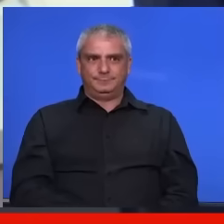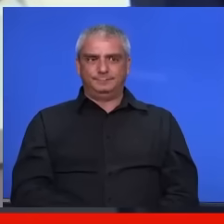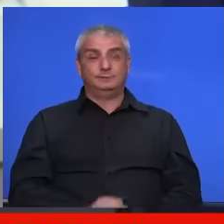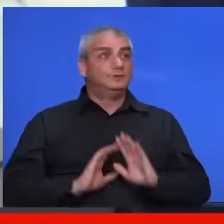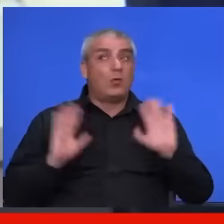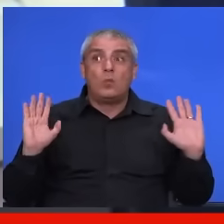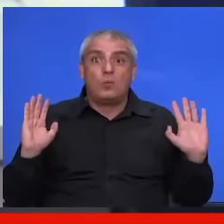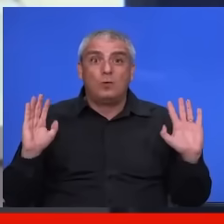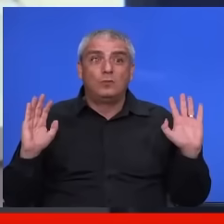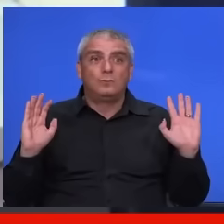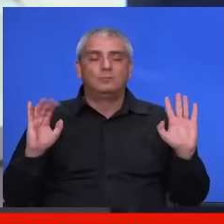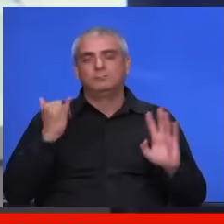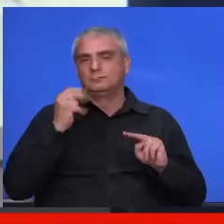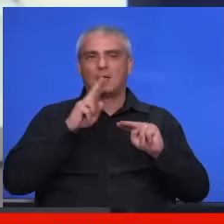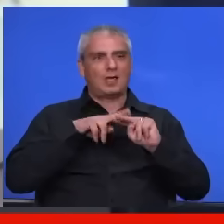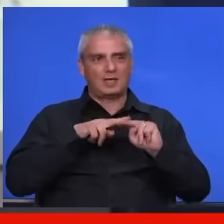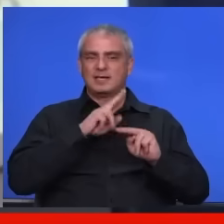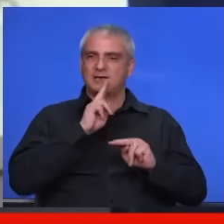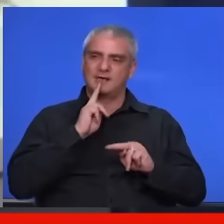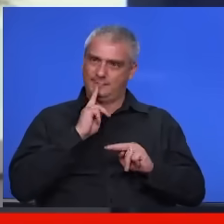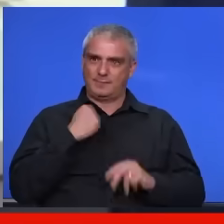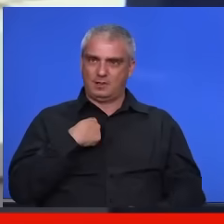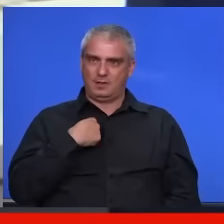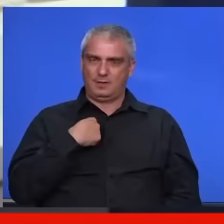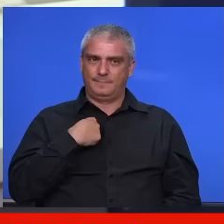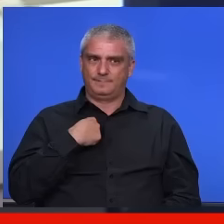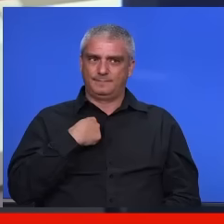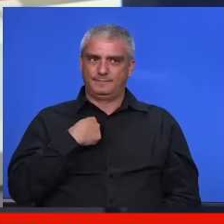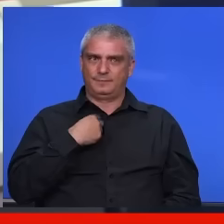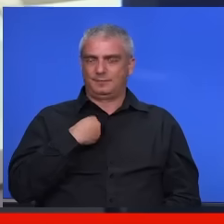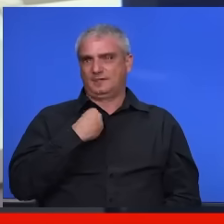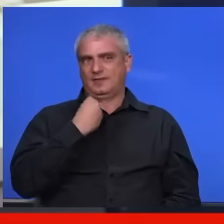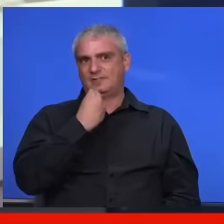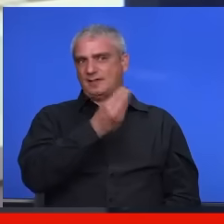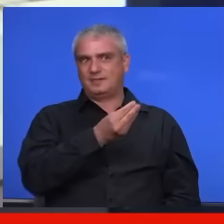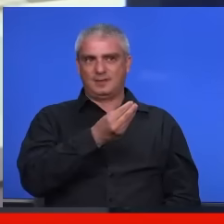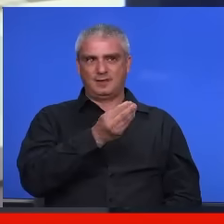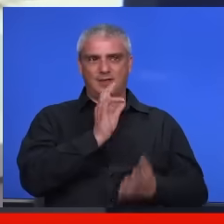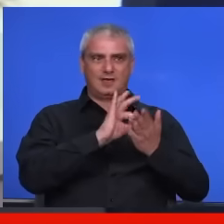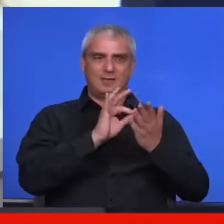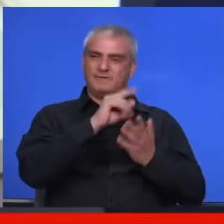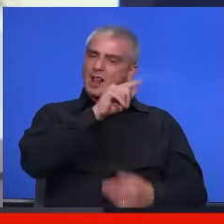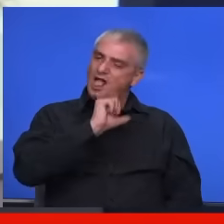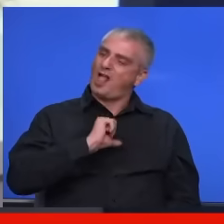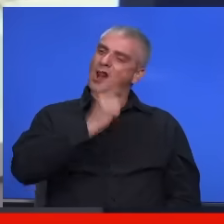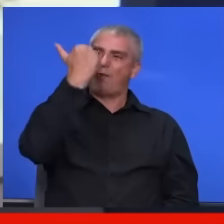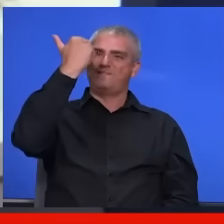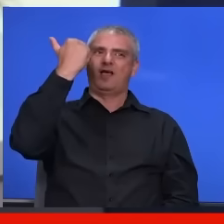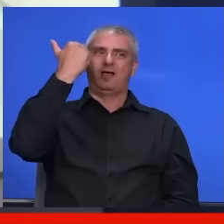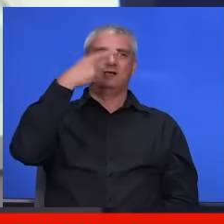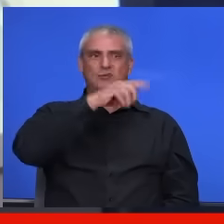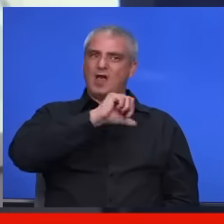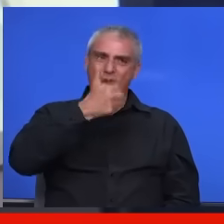וזהו? כן, ולאחר מכן אמא שלי נתנה, כתבה לה... אלופה. שהיא